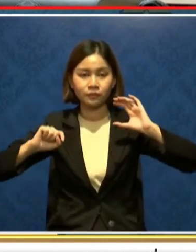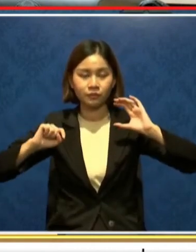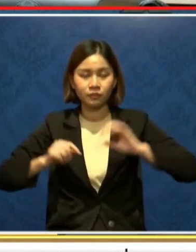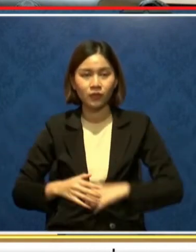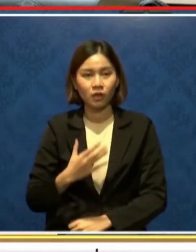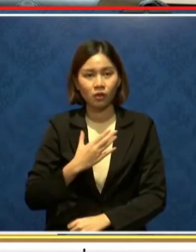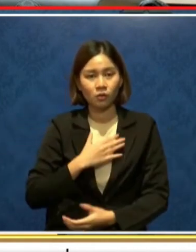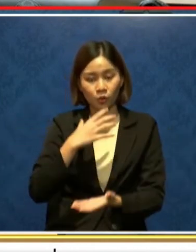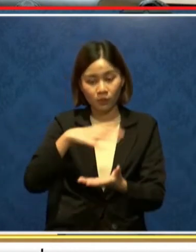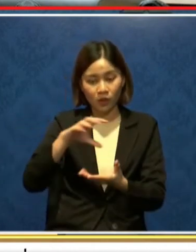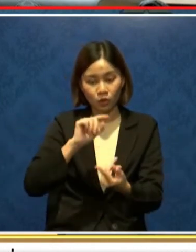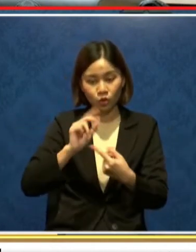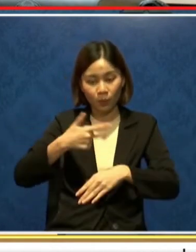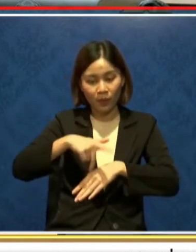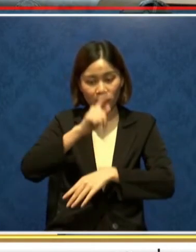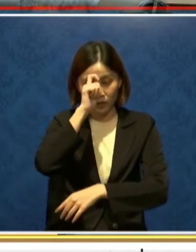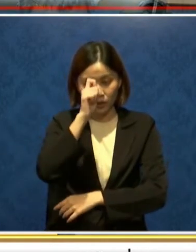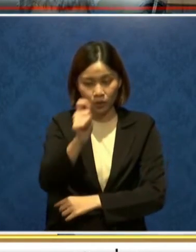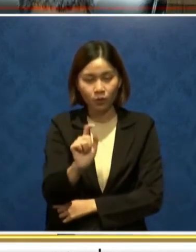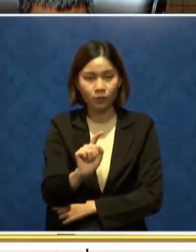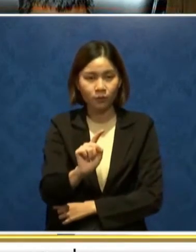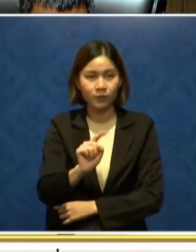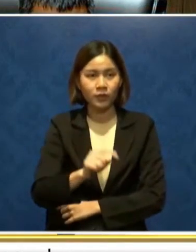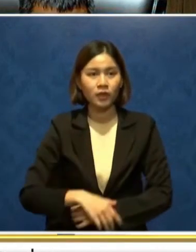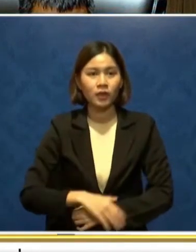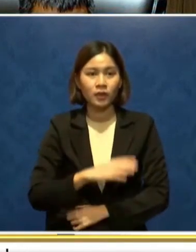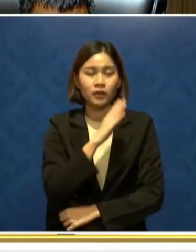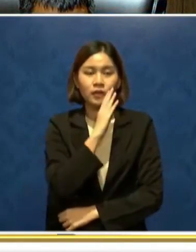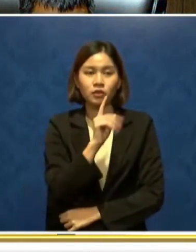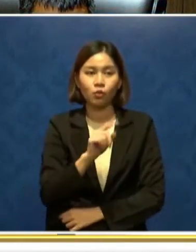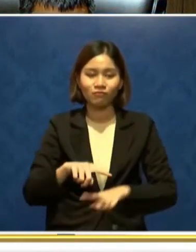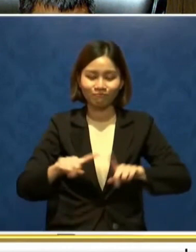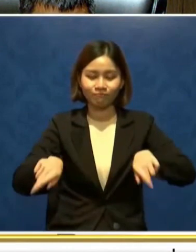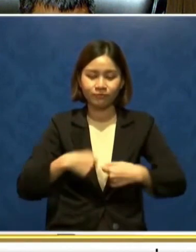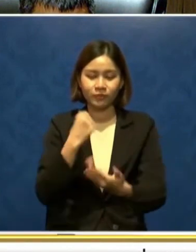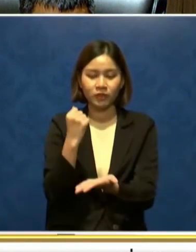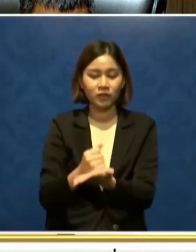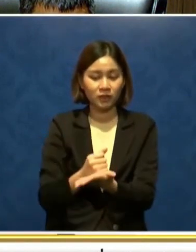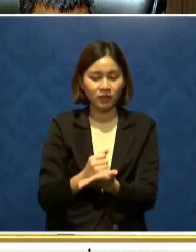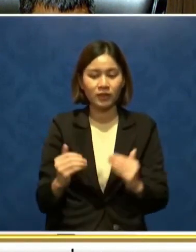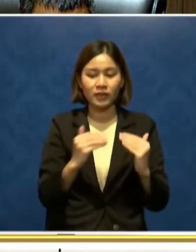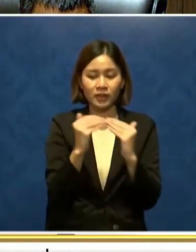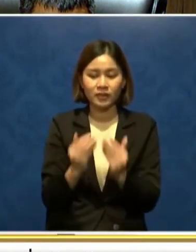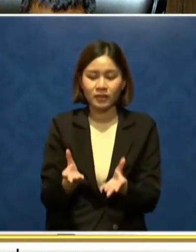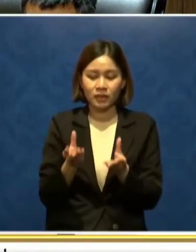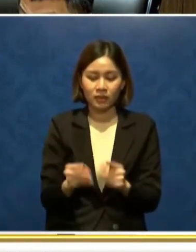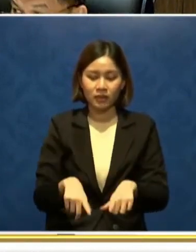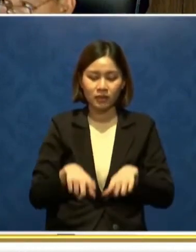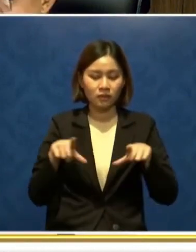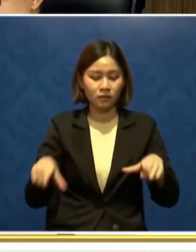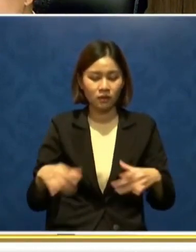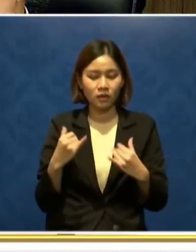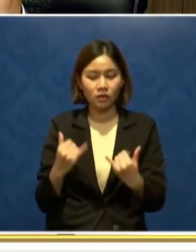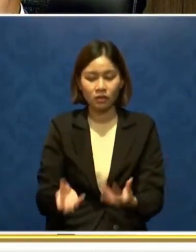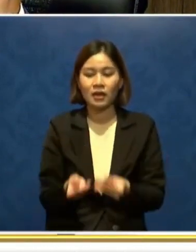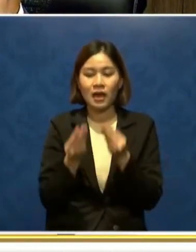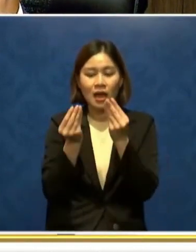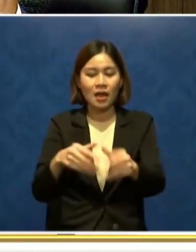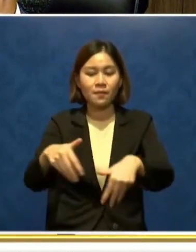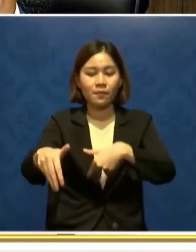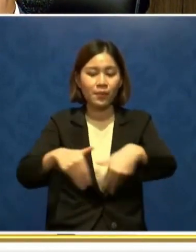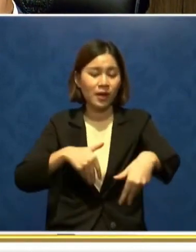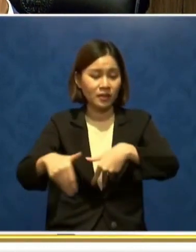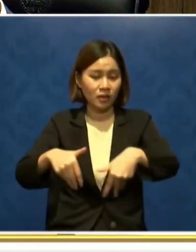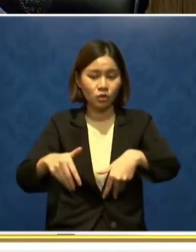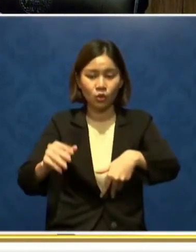ผมนำเรียนท่านประธานด้วยความเคารพว่าถ้าเอกสารสิทธิ์ที่ดินนะครับไม่เกิดกับพี่น้องประชาชน